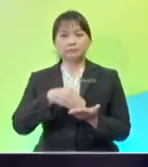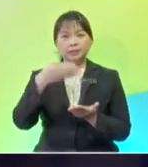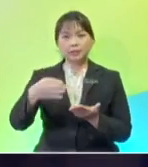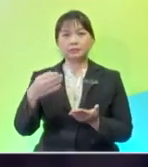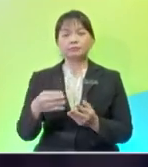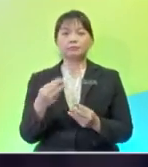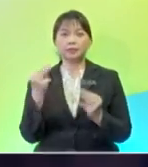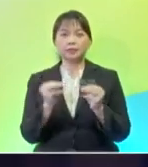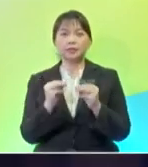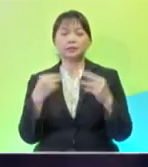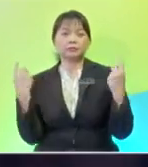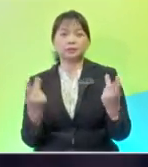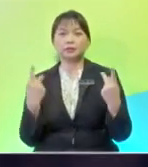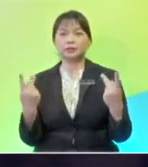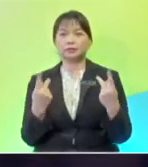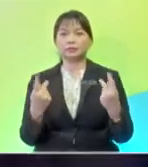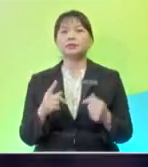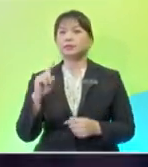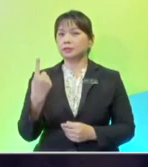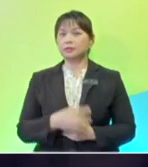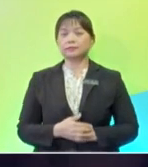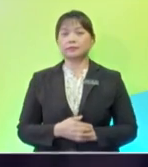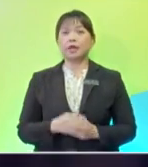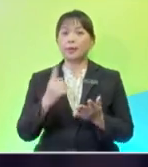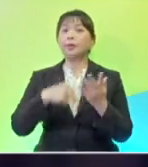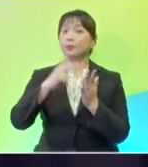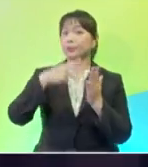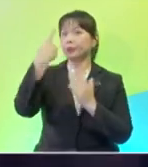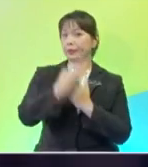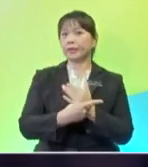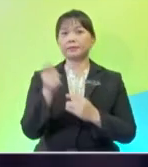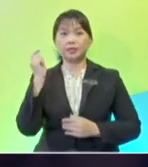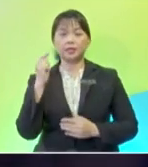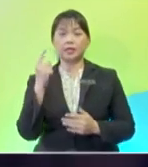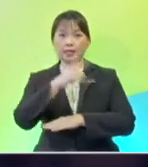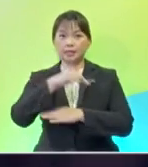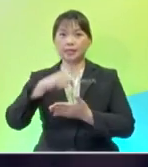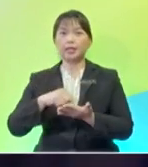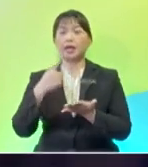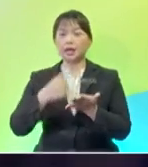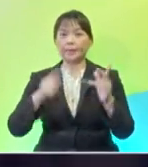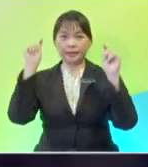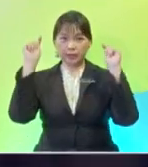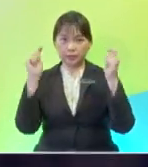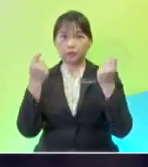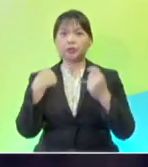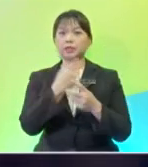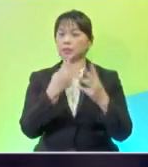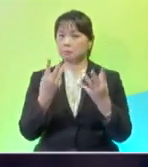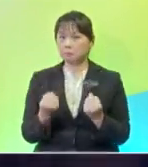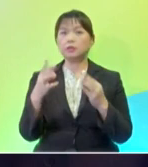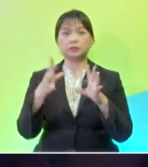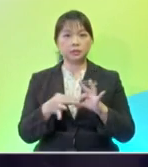jadi hapus sebenarnya program yang adik-adik buat sebentar tadi jadi pada hari ini apa topi yang kita lihat cerita Cik go Oke